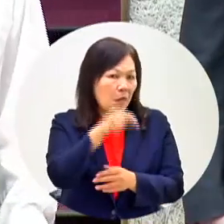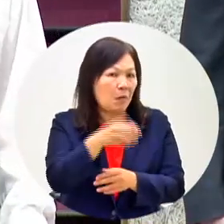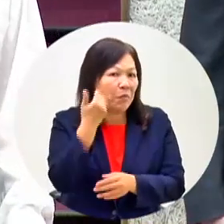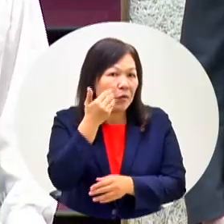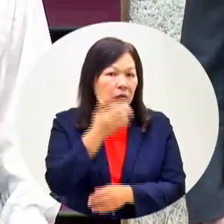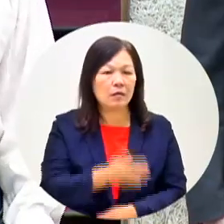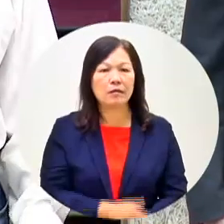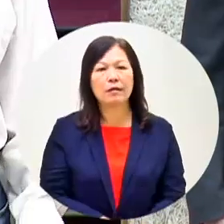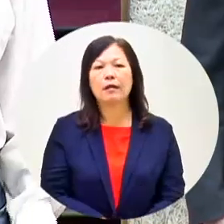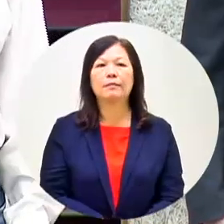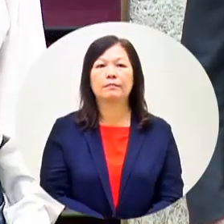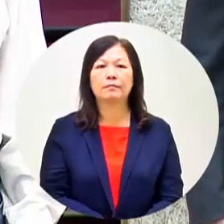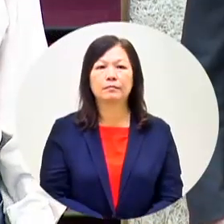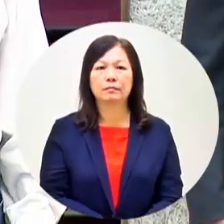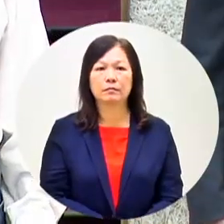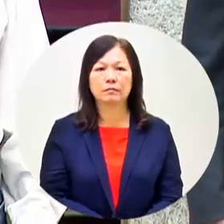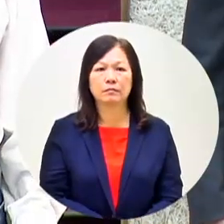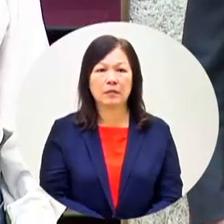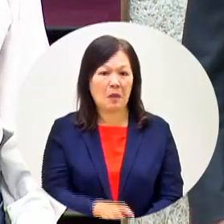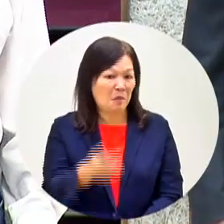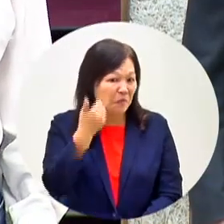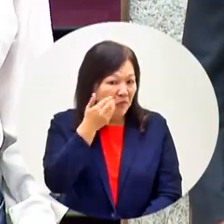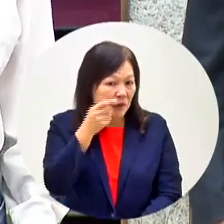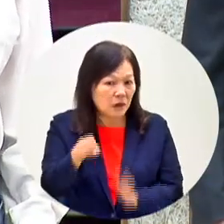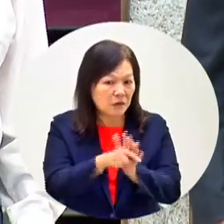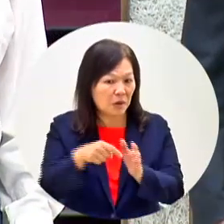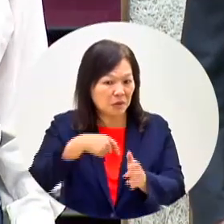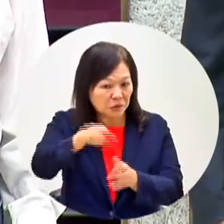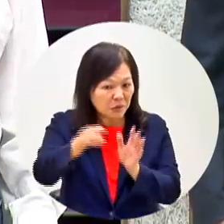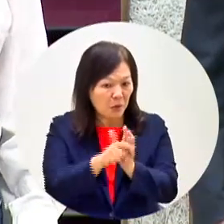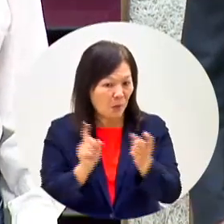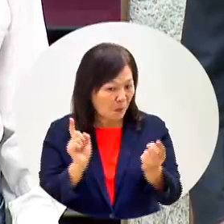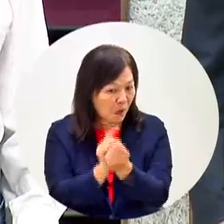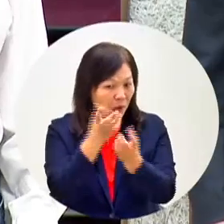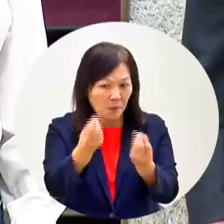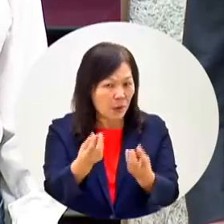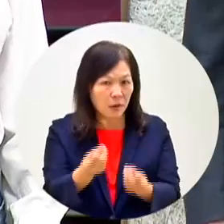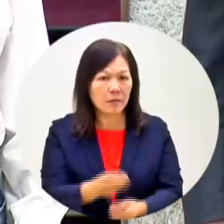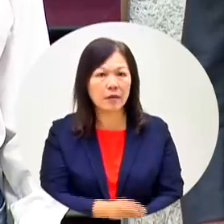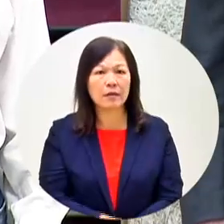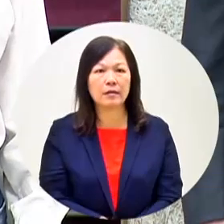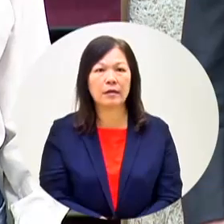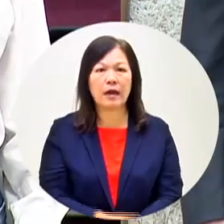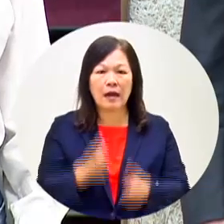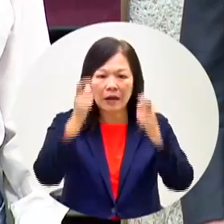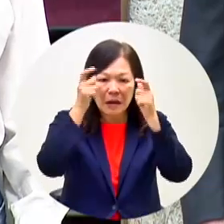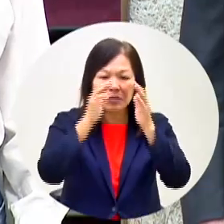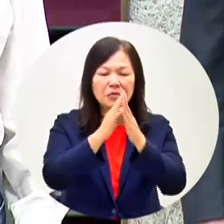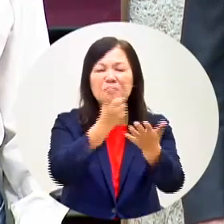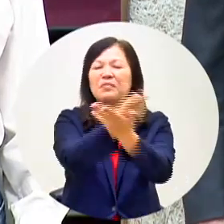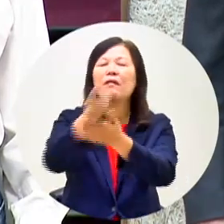唔捌你竞选总部拄到吗？高雄市大家都知啦，我咧讲啦。